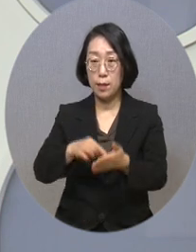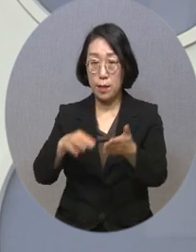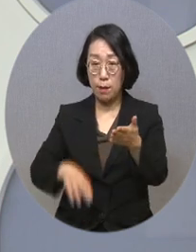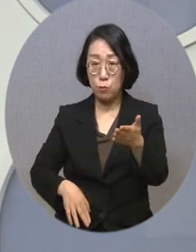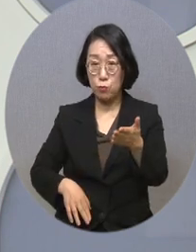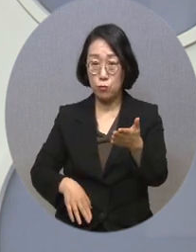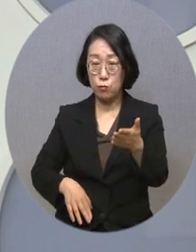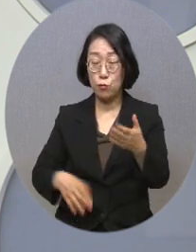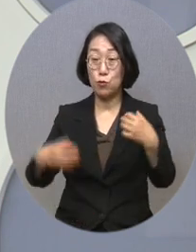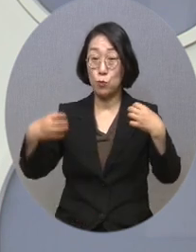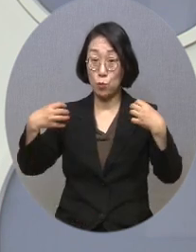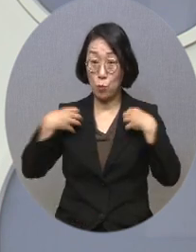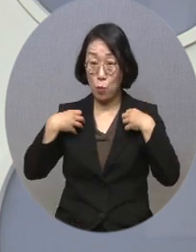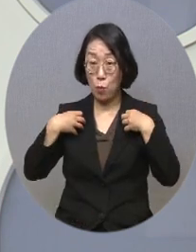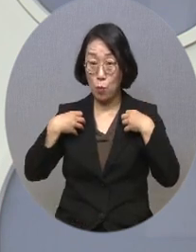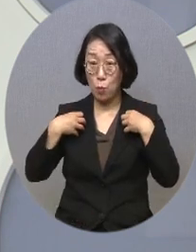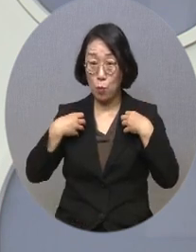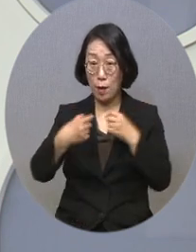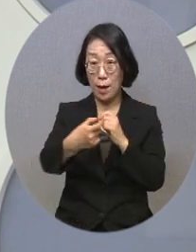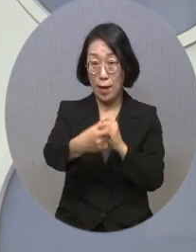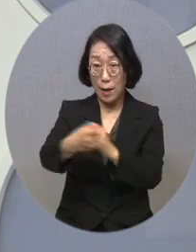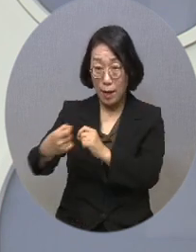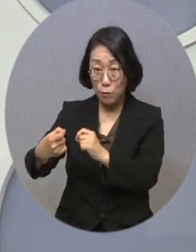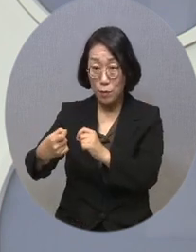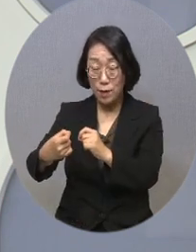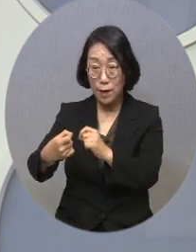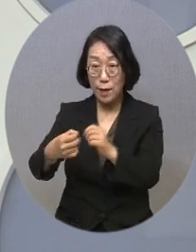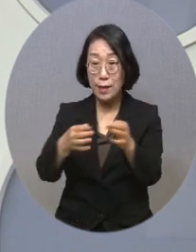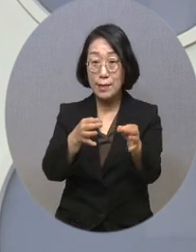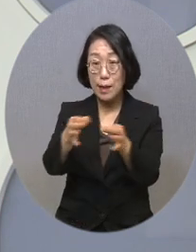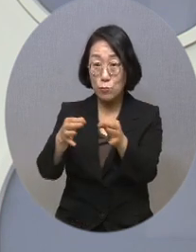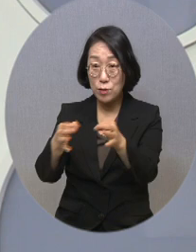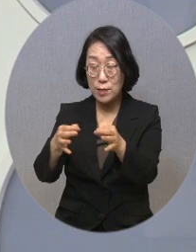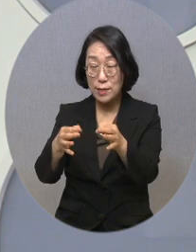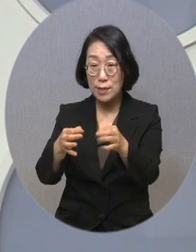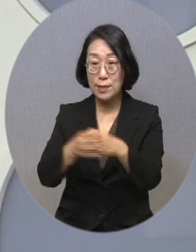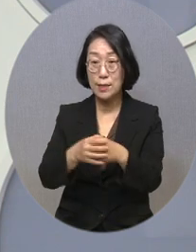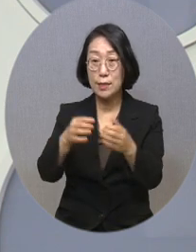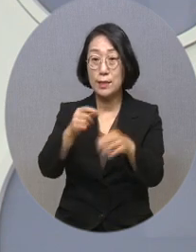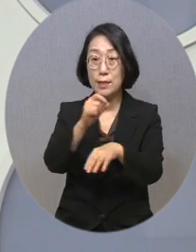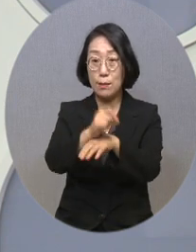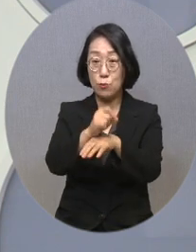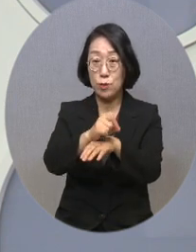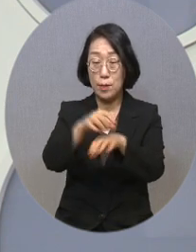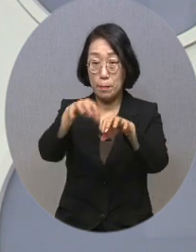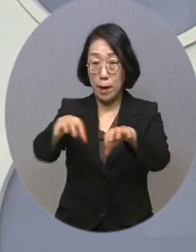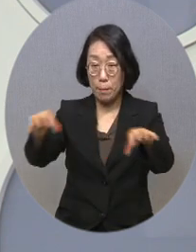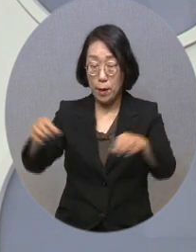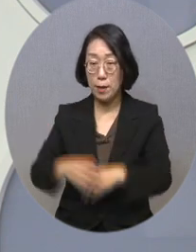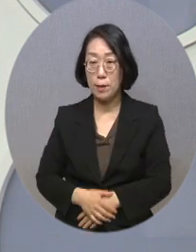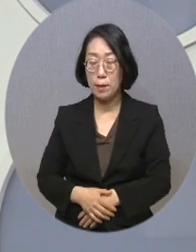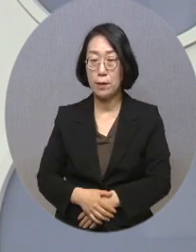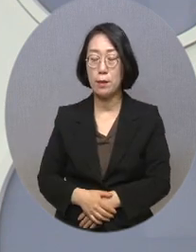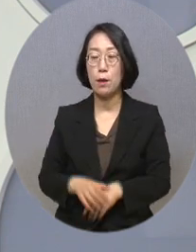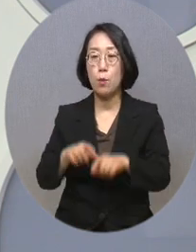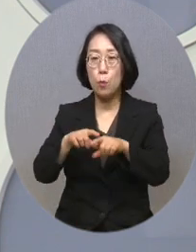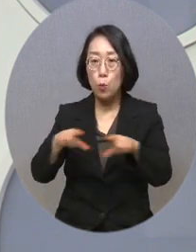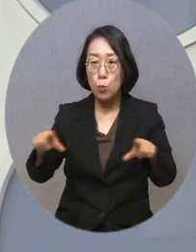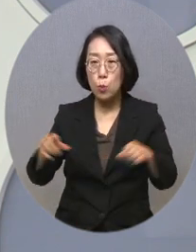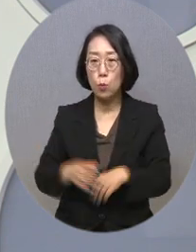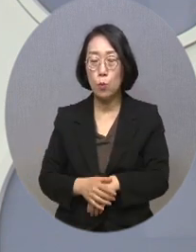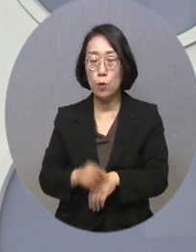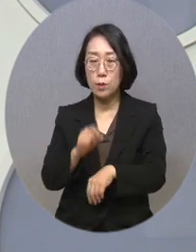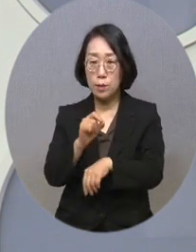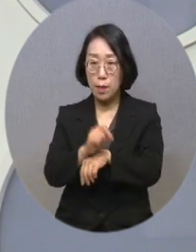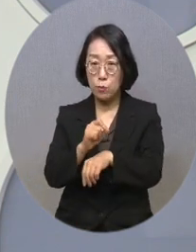앞에 이제 이렇게 그 많은 세무사들이 있는데 그것은 우리 세무서 한 개 있는 곳에